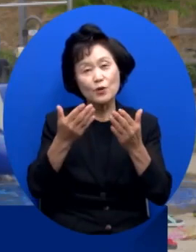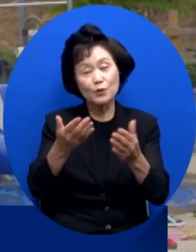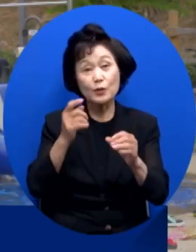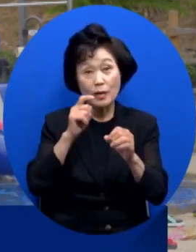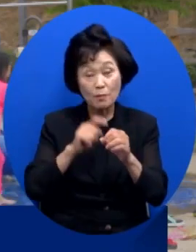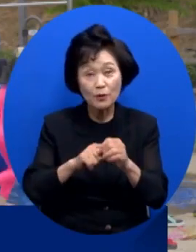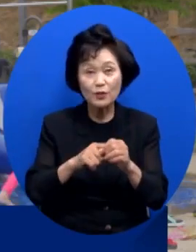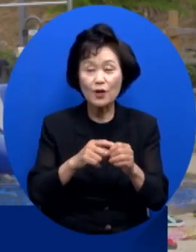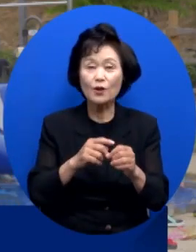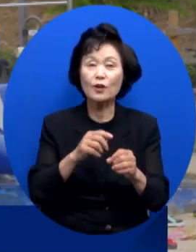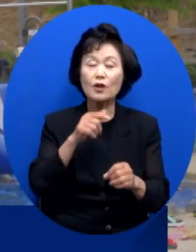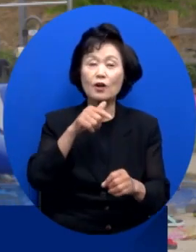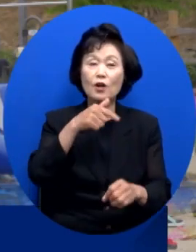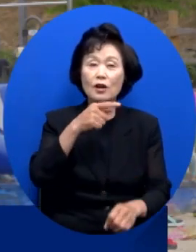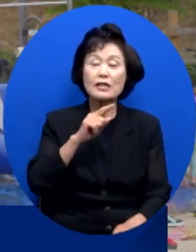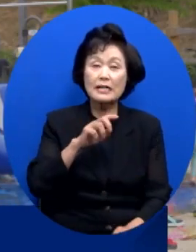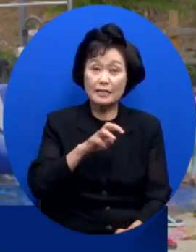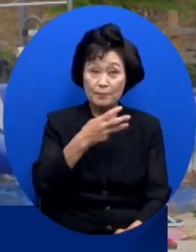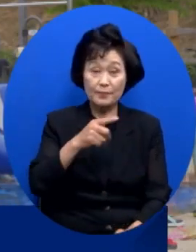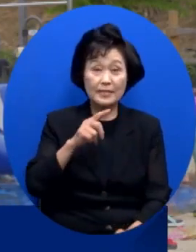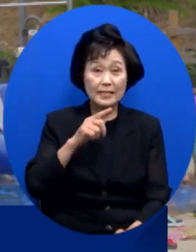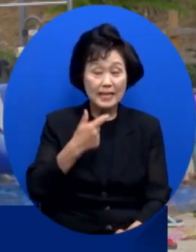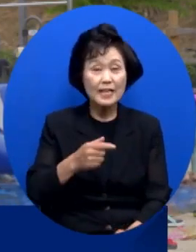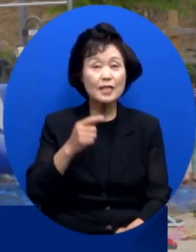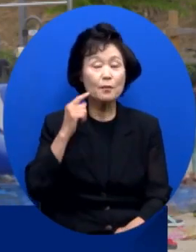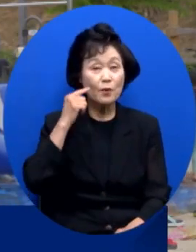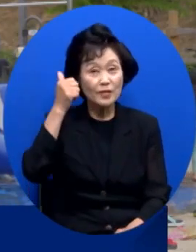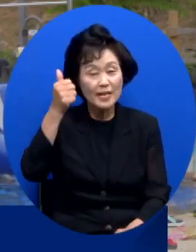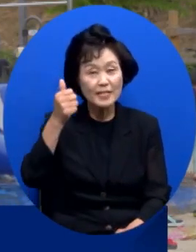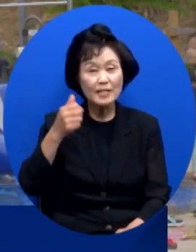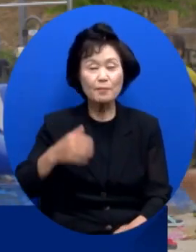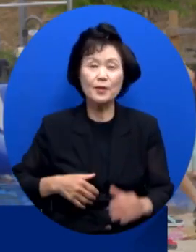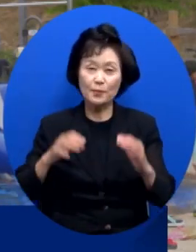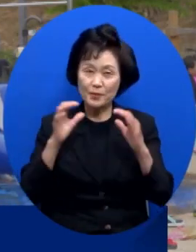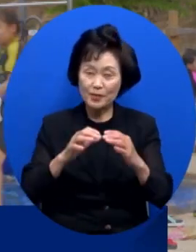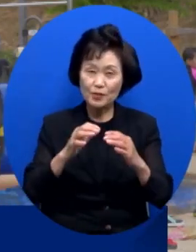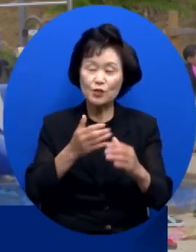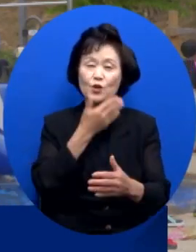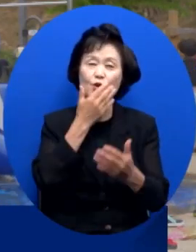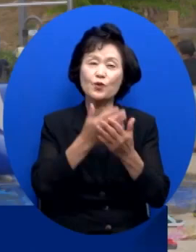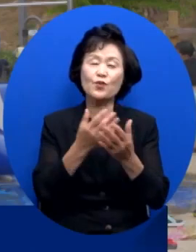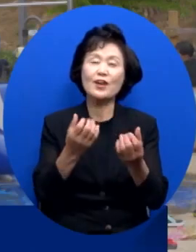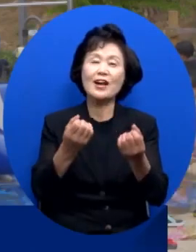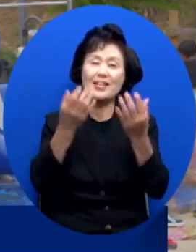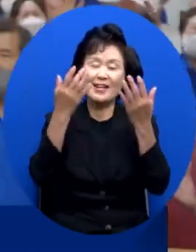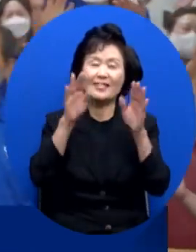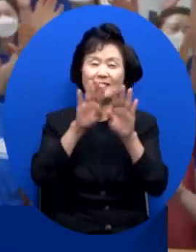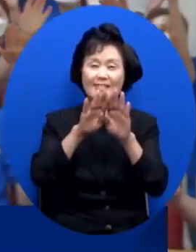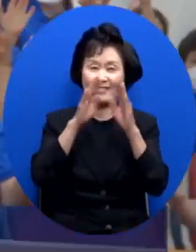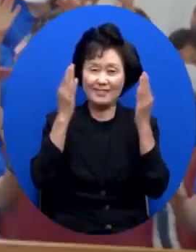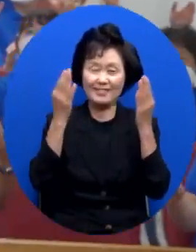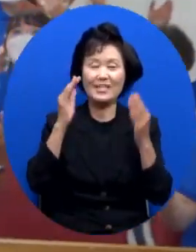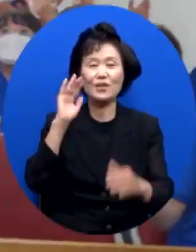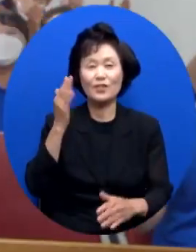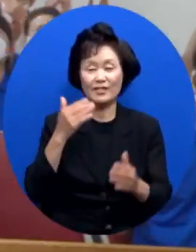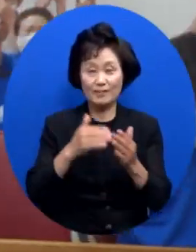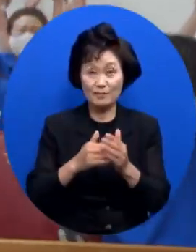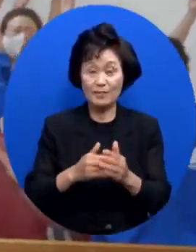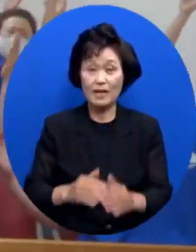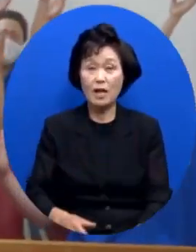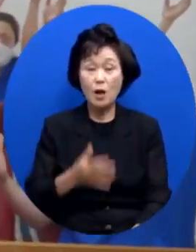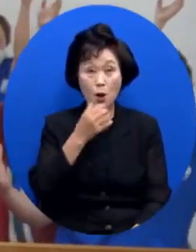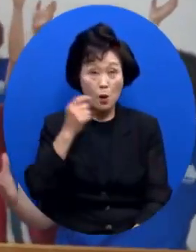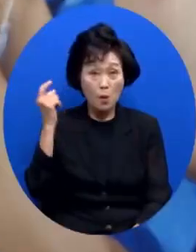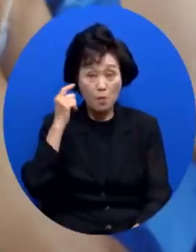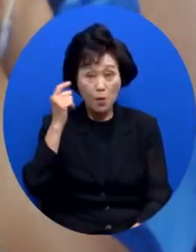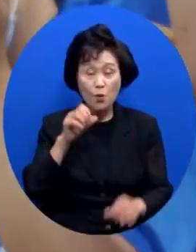서울 우리 금란교회 목사님이 협력해 주셔서 이렇게 귀한 행사를 갖게 되었습니다. 지역 복음화를